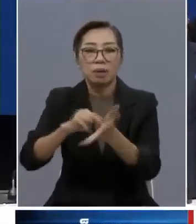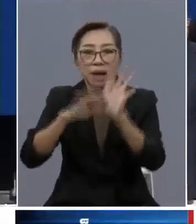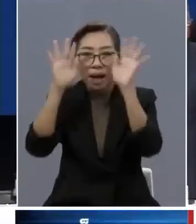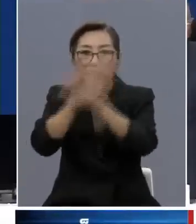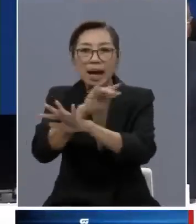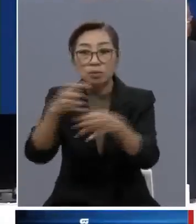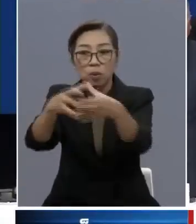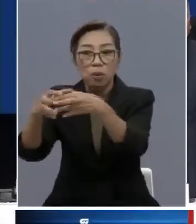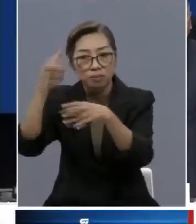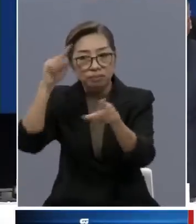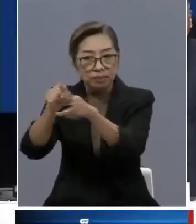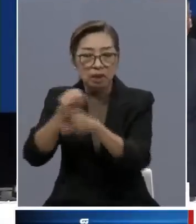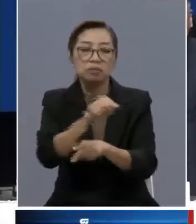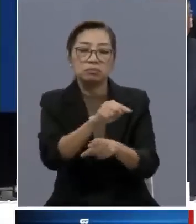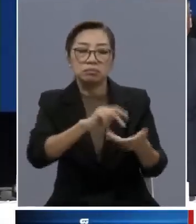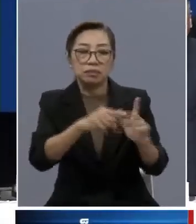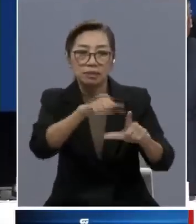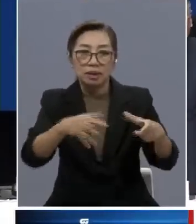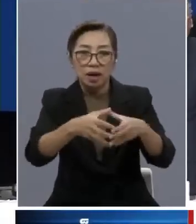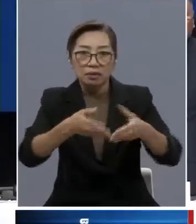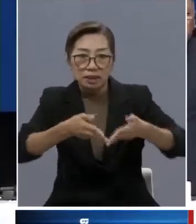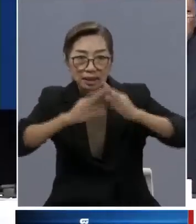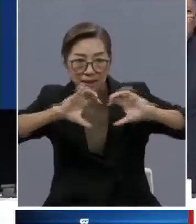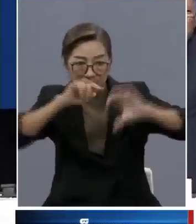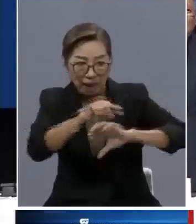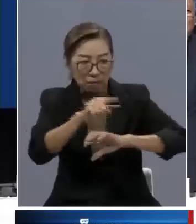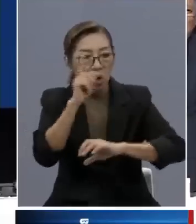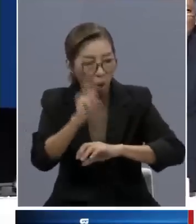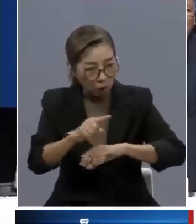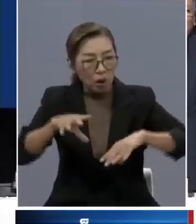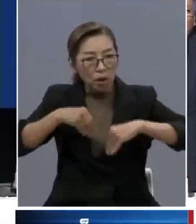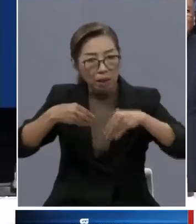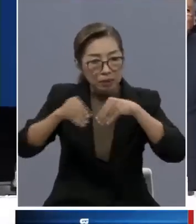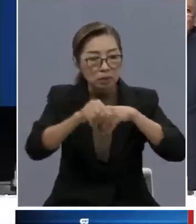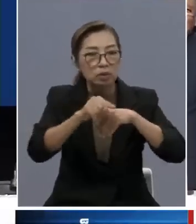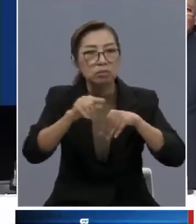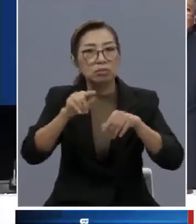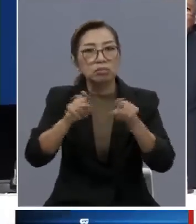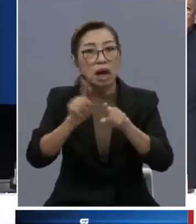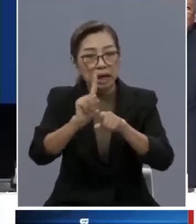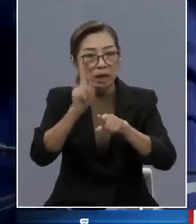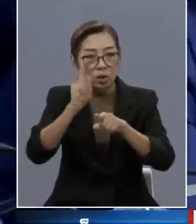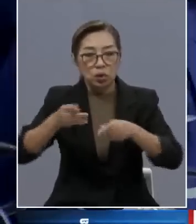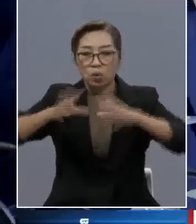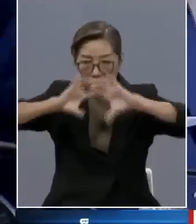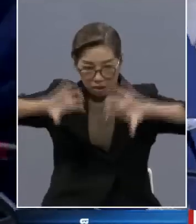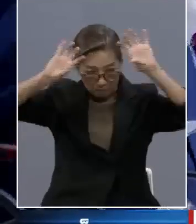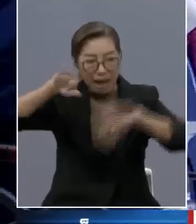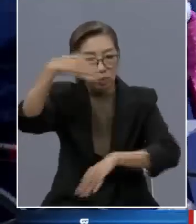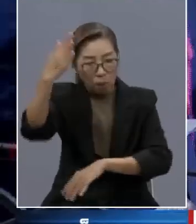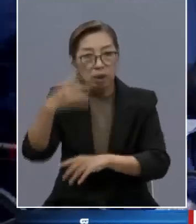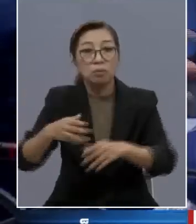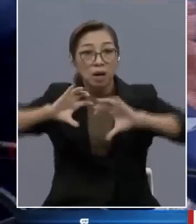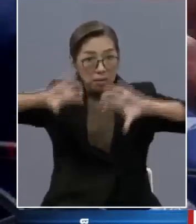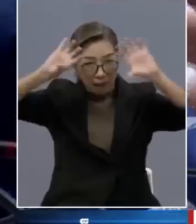ก้าวไกลครับให้ต้องประนีประนอมตั้งแต่ช่วงตั้งไข่เพื่อให้ภาพใหญ่ก็คือการจัดตั้งรัฐบาลและมีอำนาจในมือเนี่ยสำเร็จไปก่อนแต่ก็ไม่ได้หม